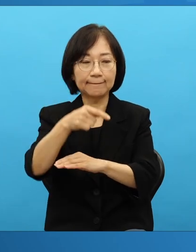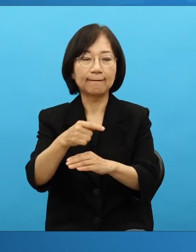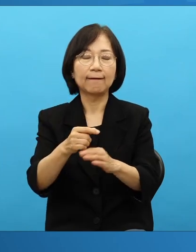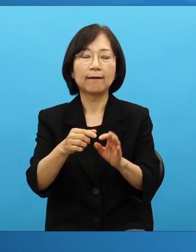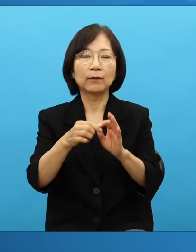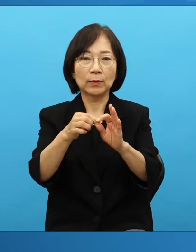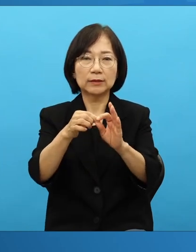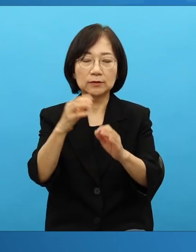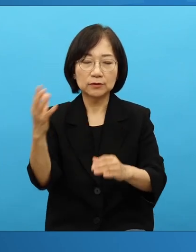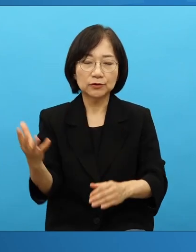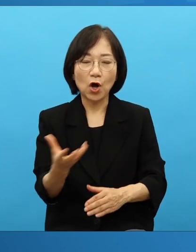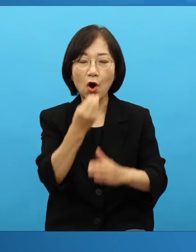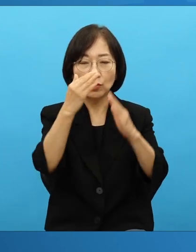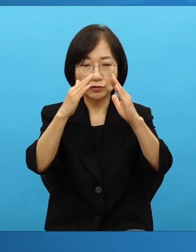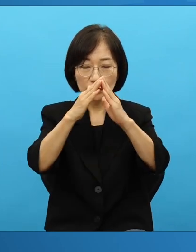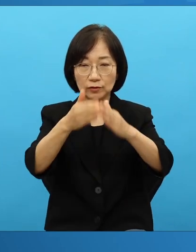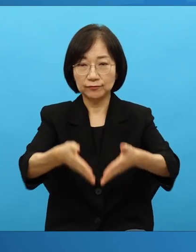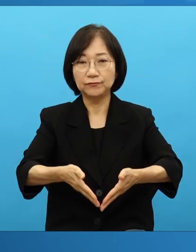之后通过大卫建造了圣殿。